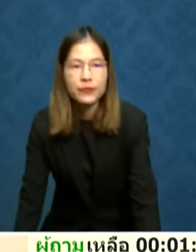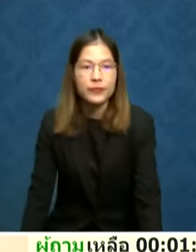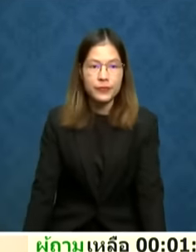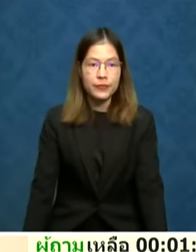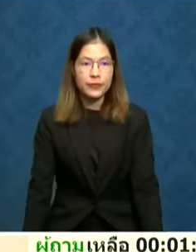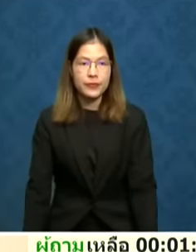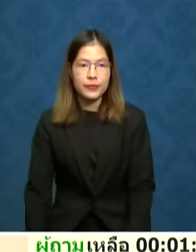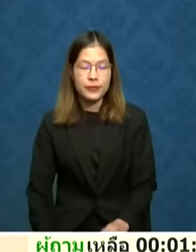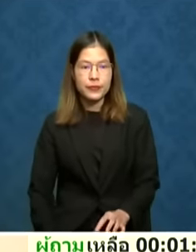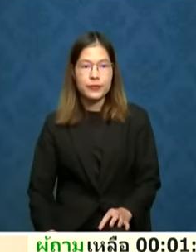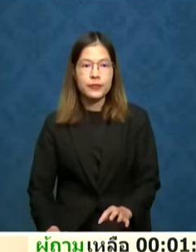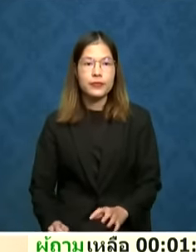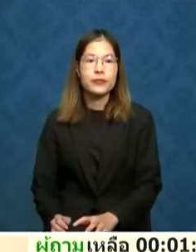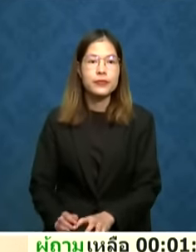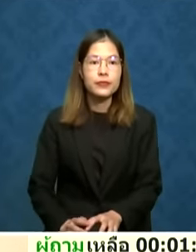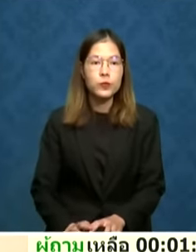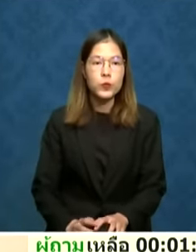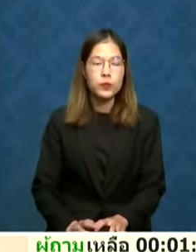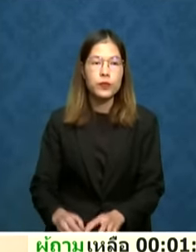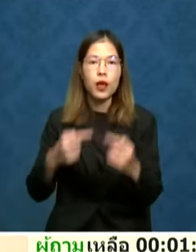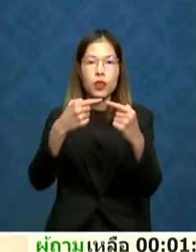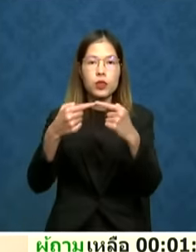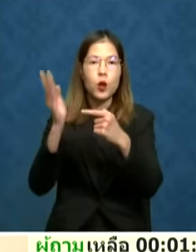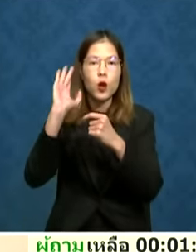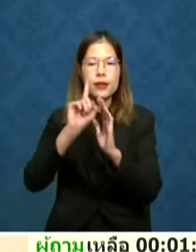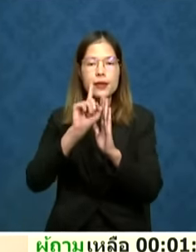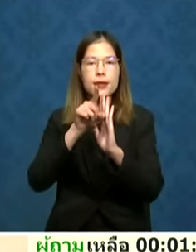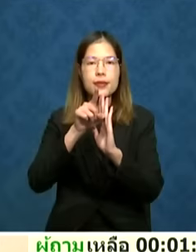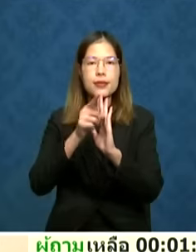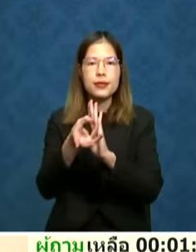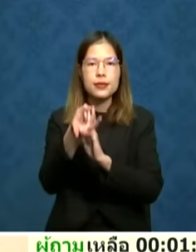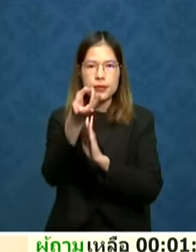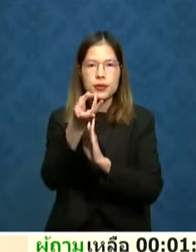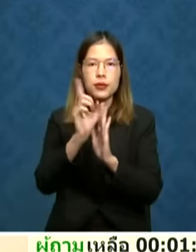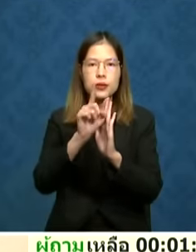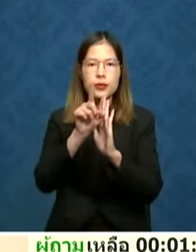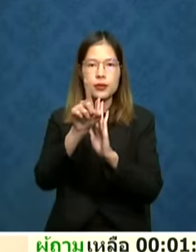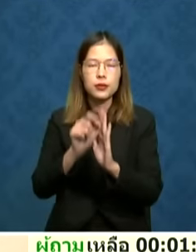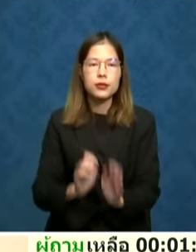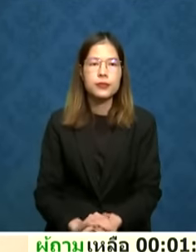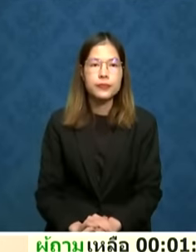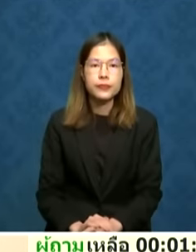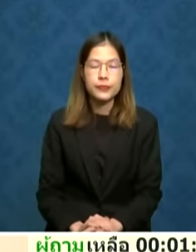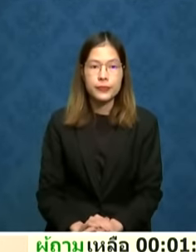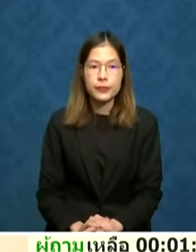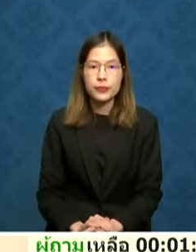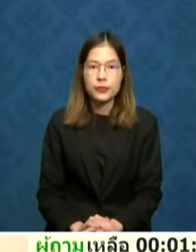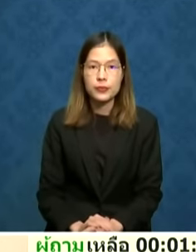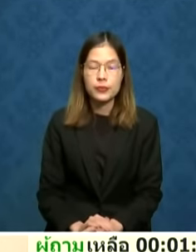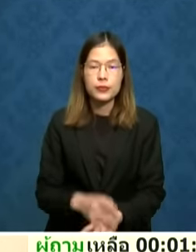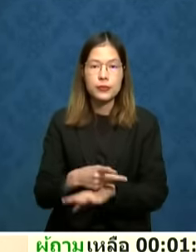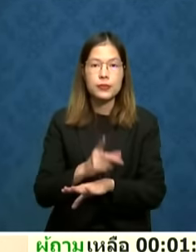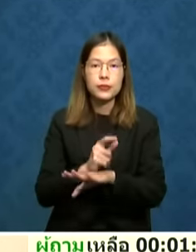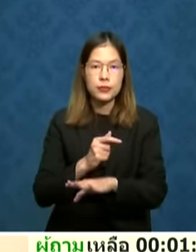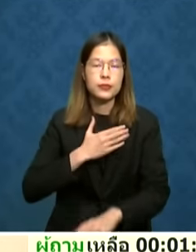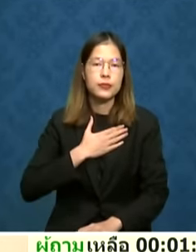ายครับเหลือ 1 นาที 28 วนาทีนะ เช้นครัครับเษราผมรง